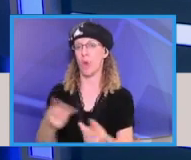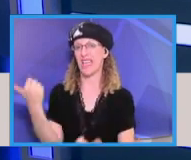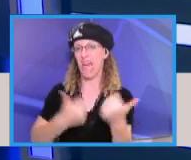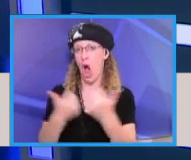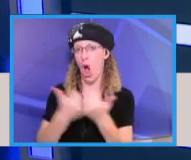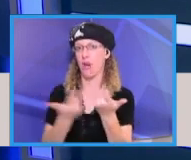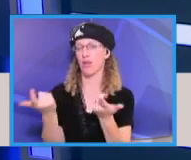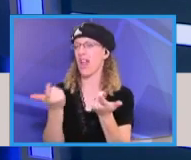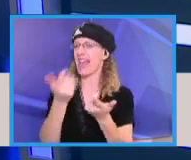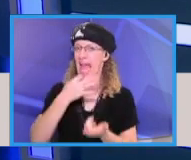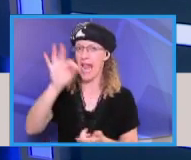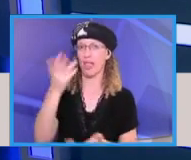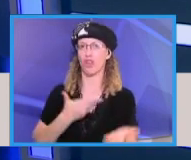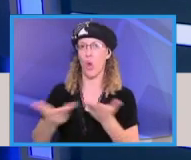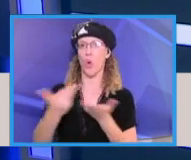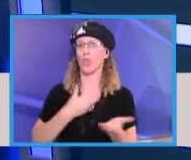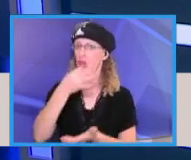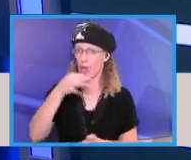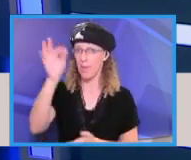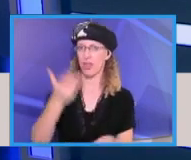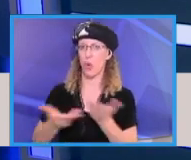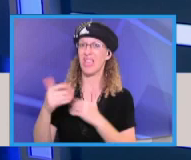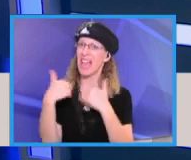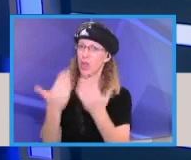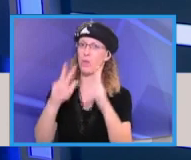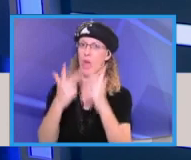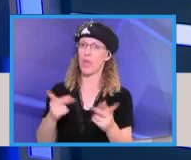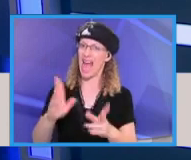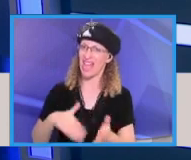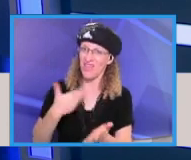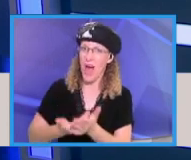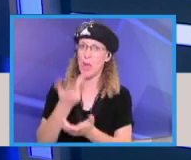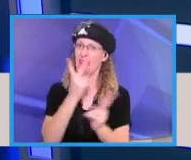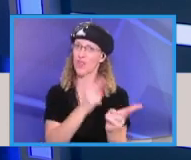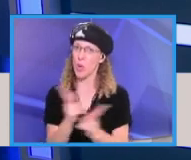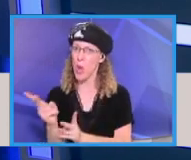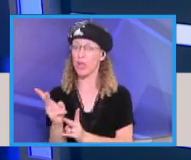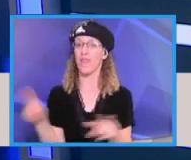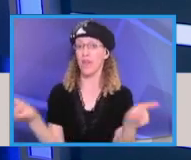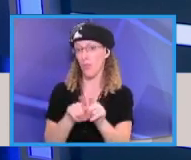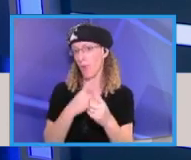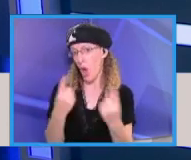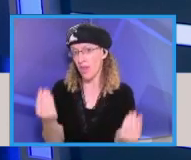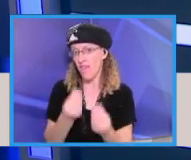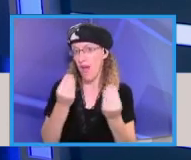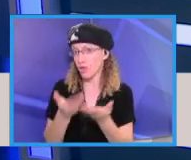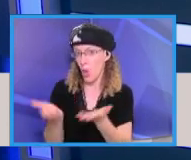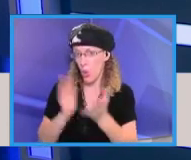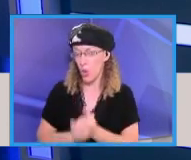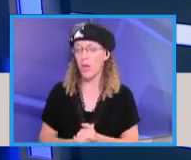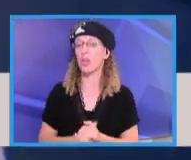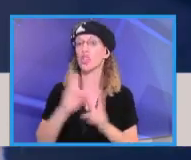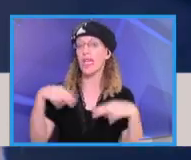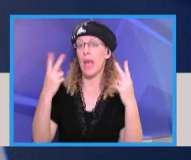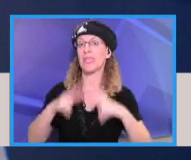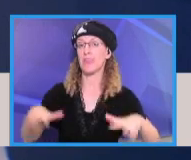את השירות, לשפר את השירות, לתת אותו בצורה יותר אדיבה, עם יותר אפשרויות. ושוב, כמו בכל דבר שהוא, כשיהיה